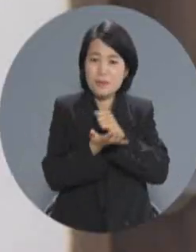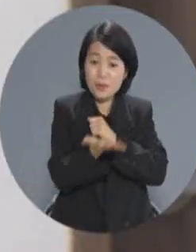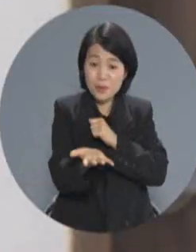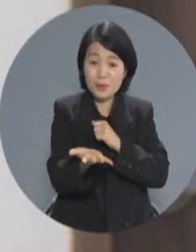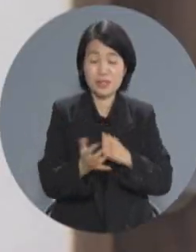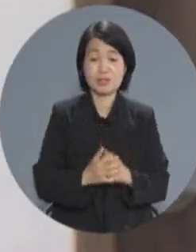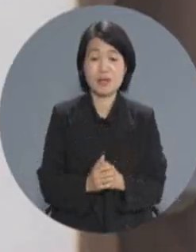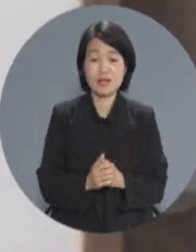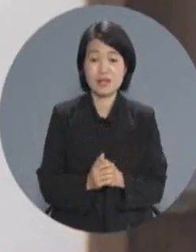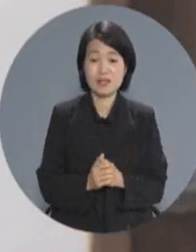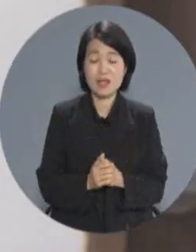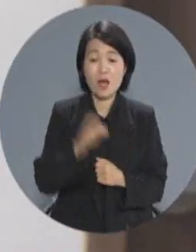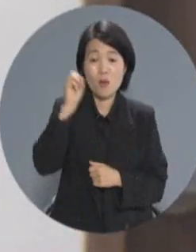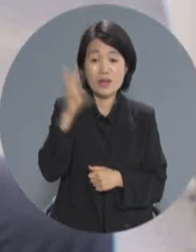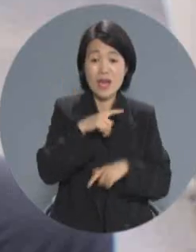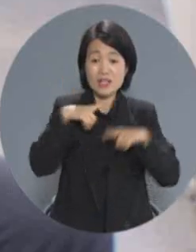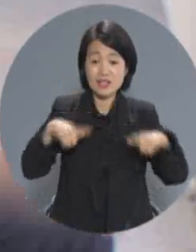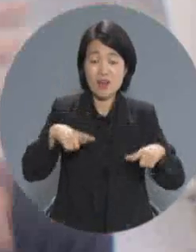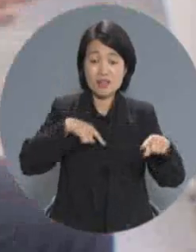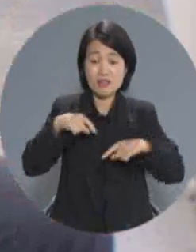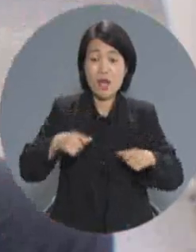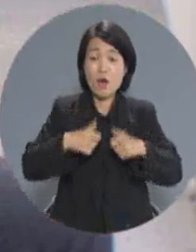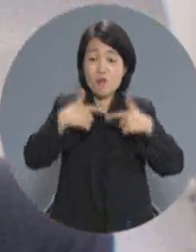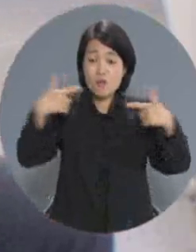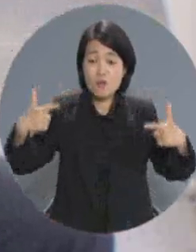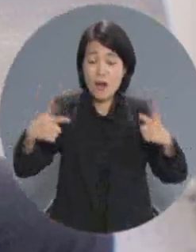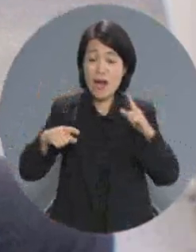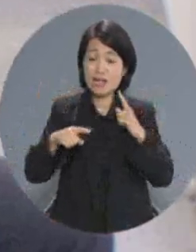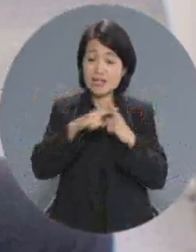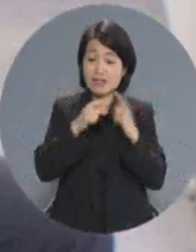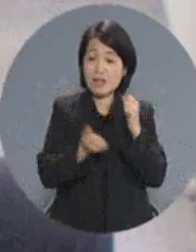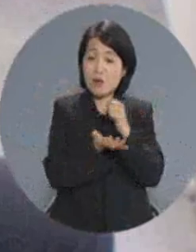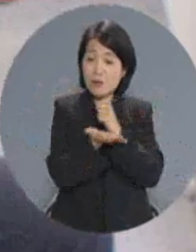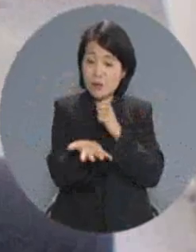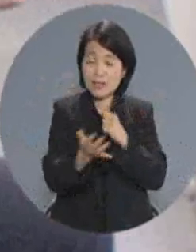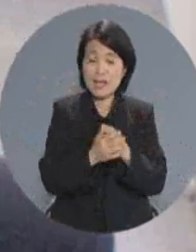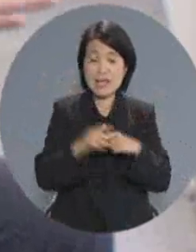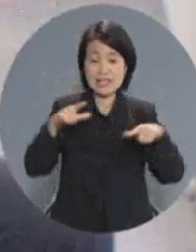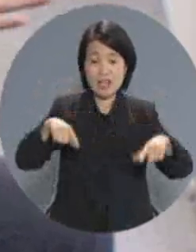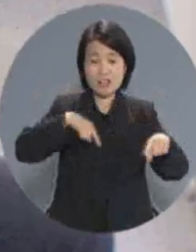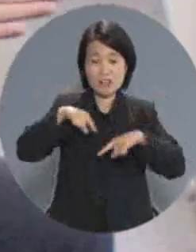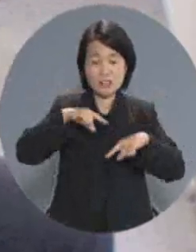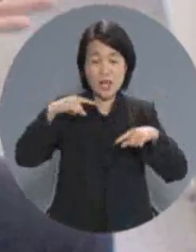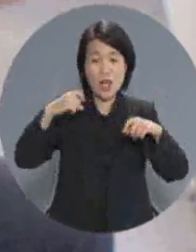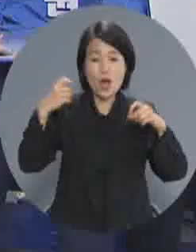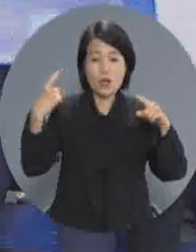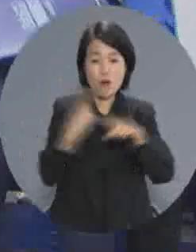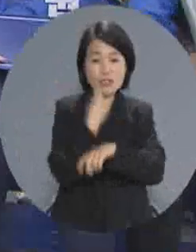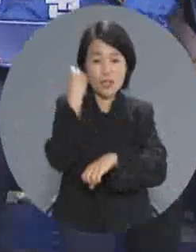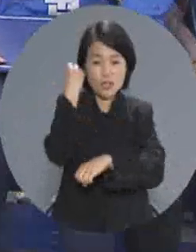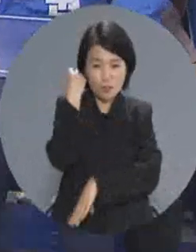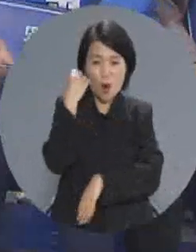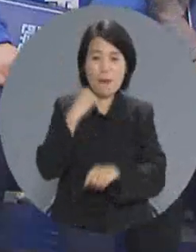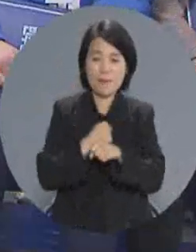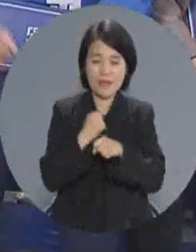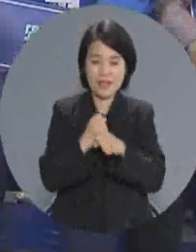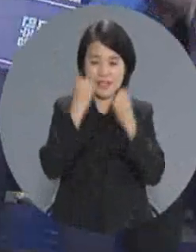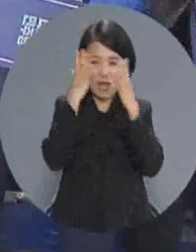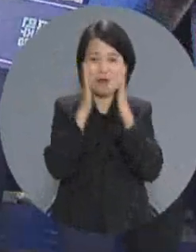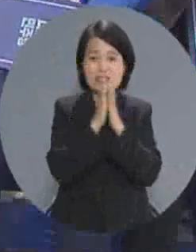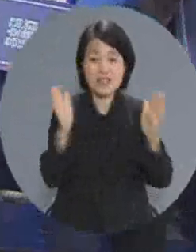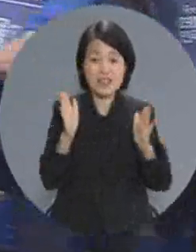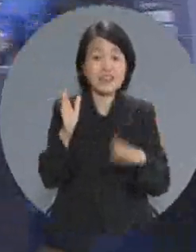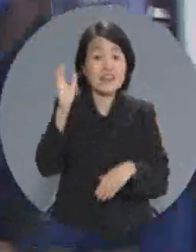하지만 광양적 정가에 확산하고 있는 긍정적 변화는 지역 정치 혁신의 토대를 마련하는 새로운 시작점이 될 수도